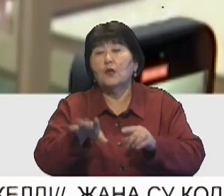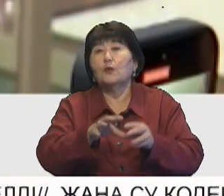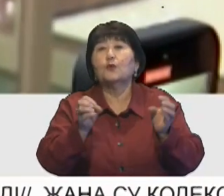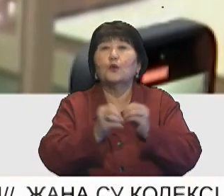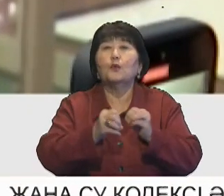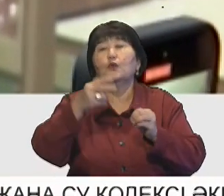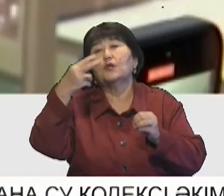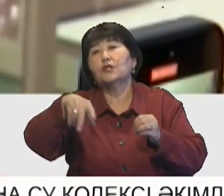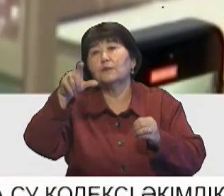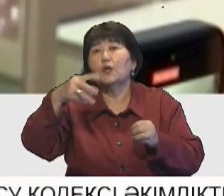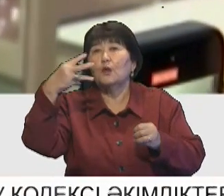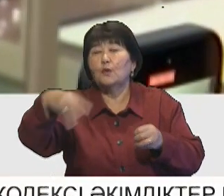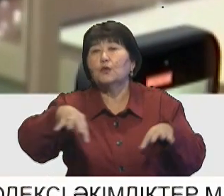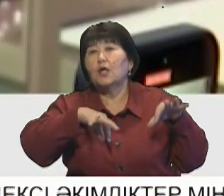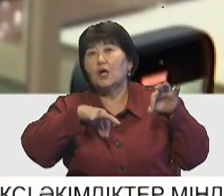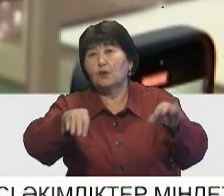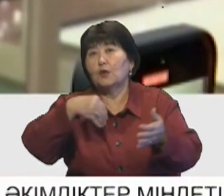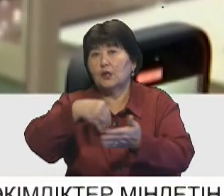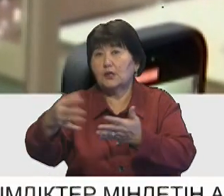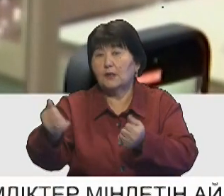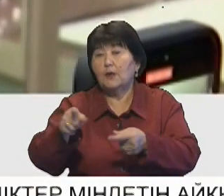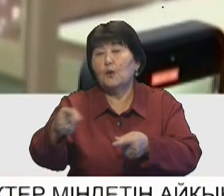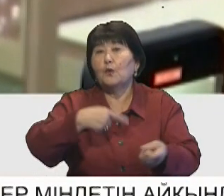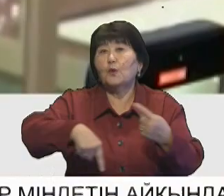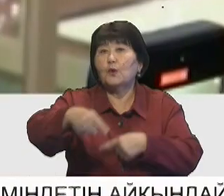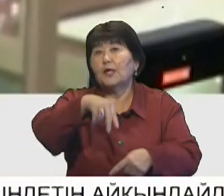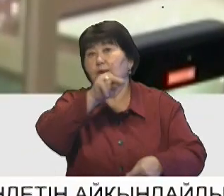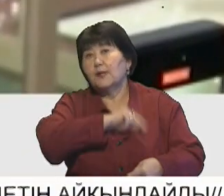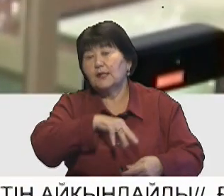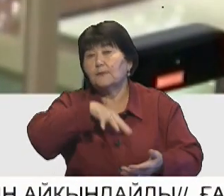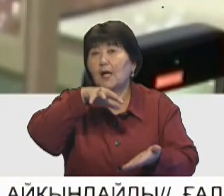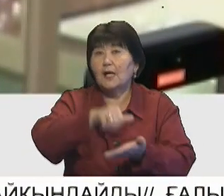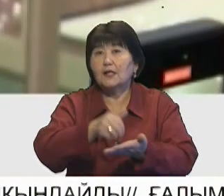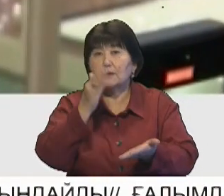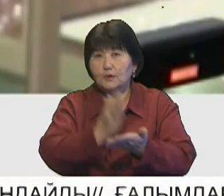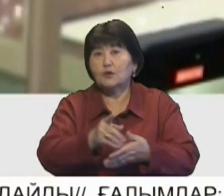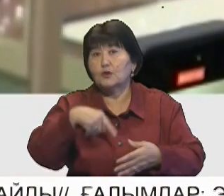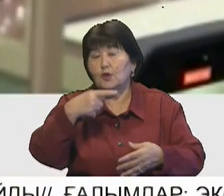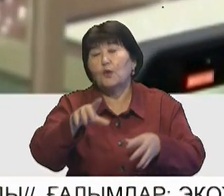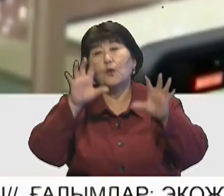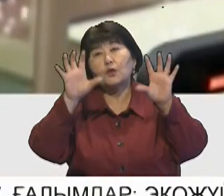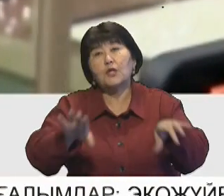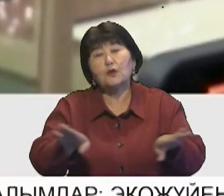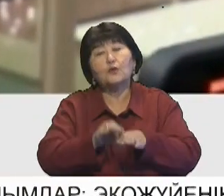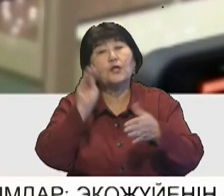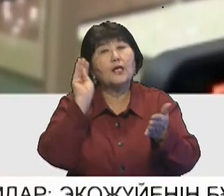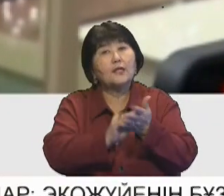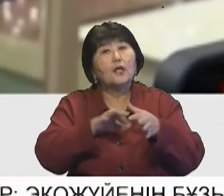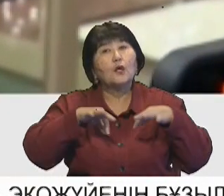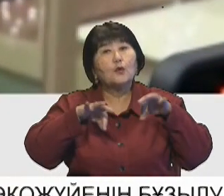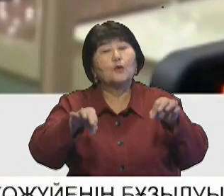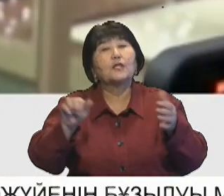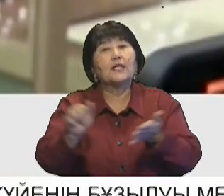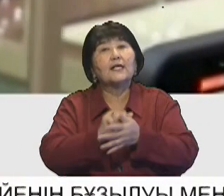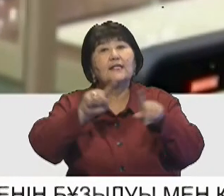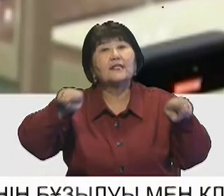10-20 немесе 30 автокөлік сатып алса, ол кәсіпкерлік қызметпен айналысып жүр деген сөз. Ол заңды түрде тіркеліп, көліктерге